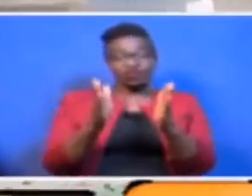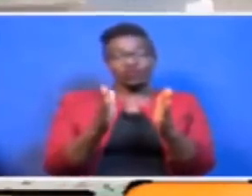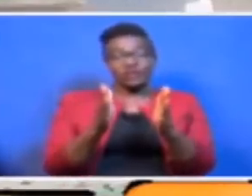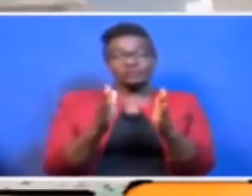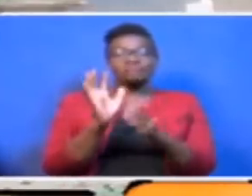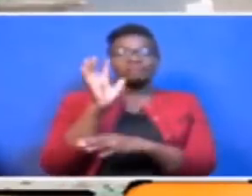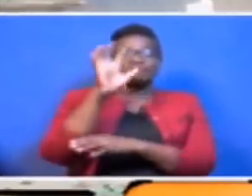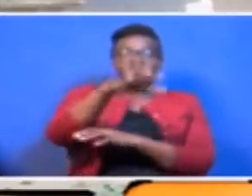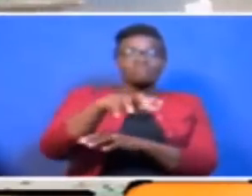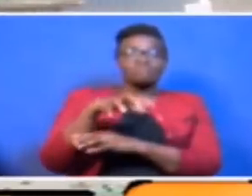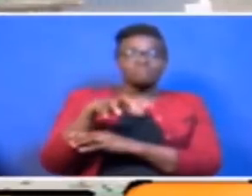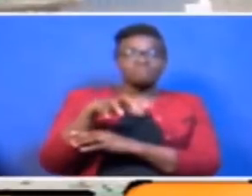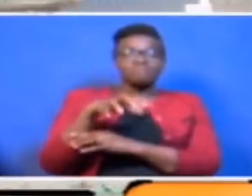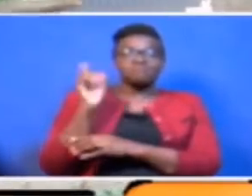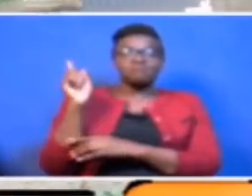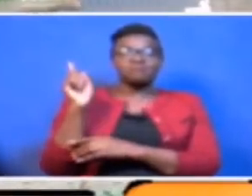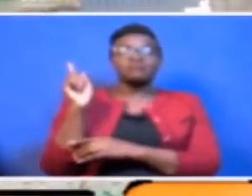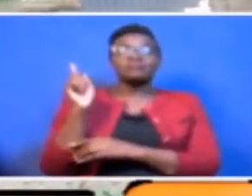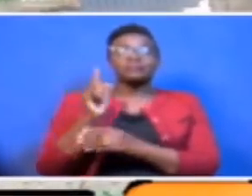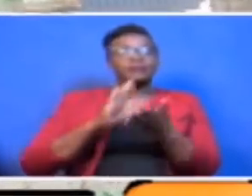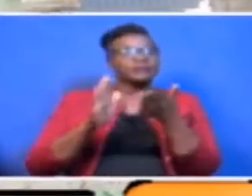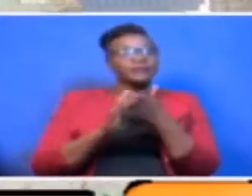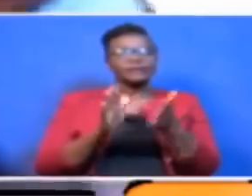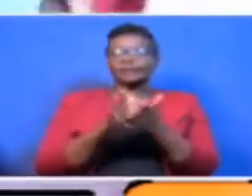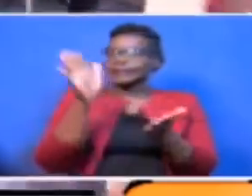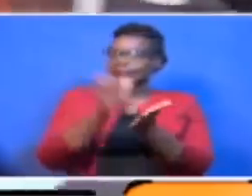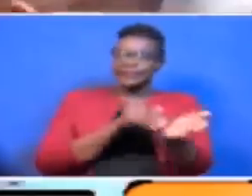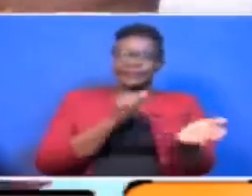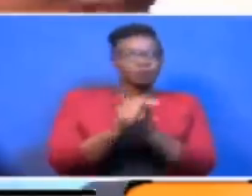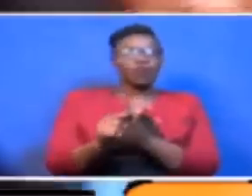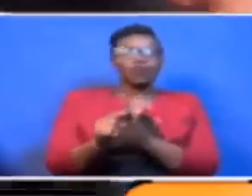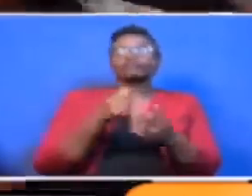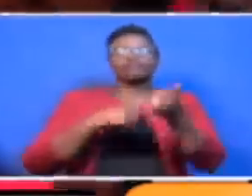Matingatinga haya yenye uwezo mkubwa wa kubomoa kwa haraka yalikuwa kazini.